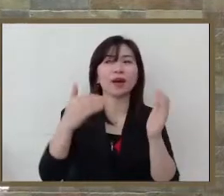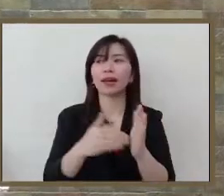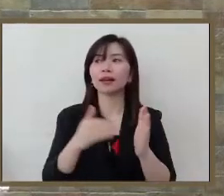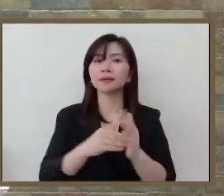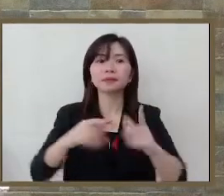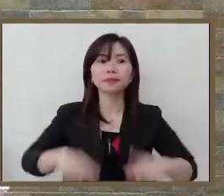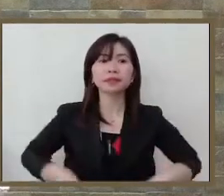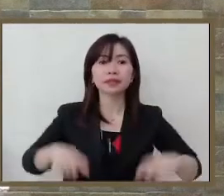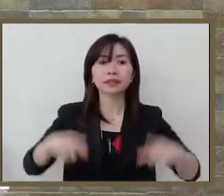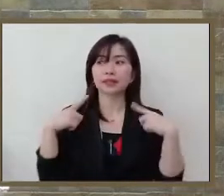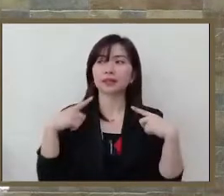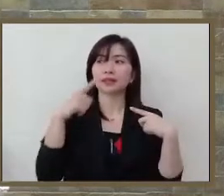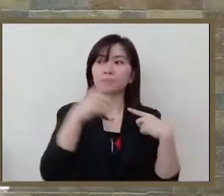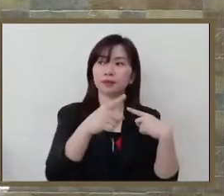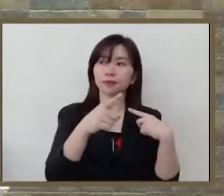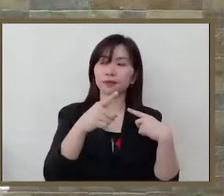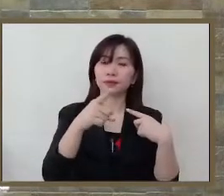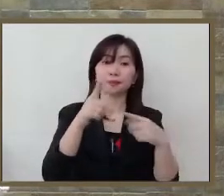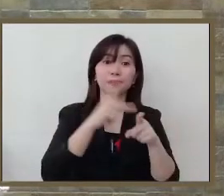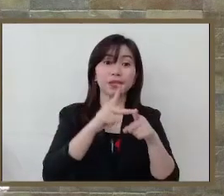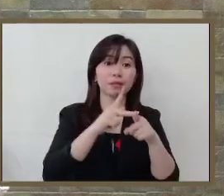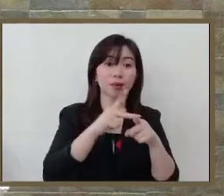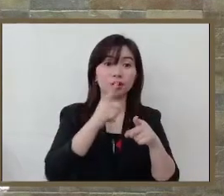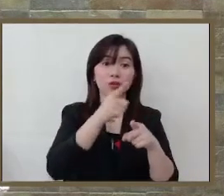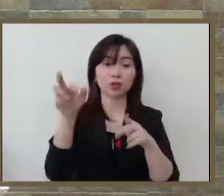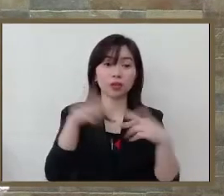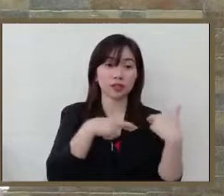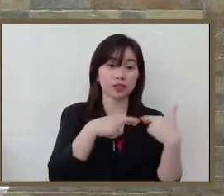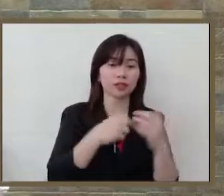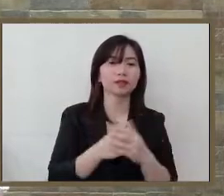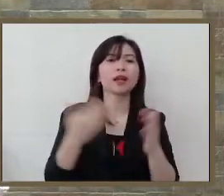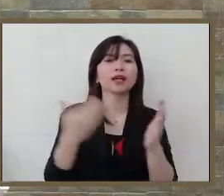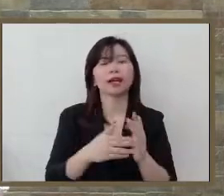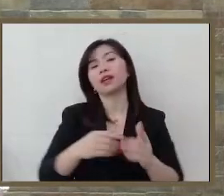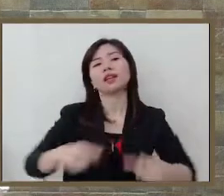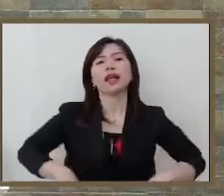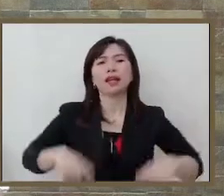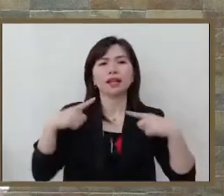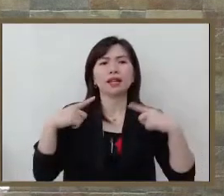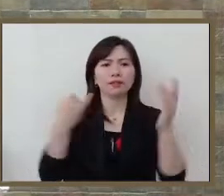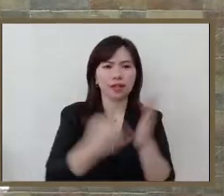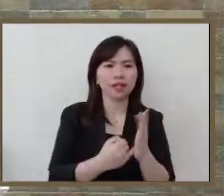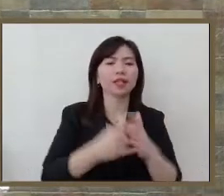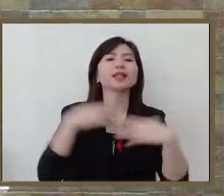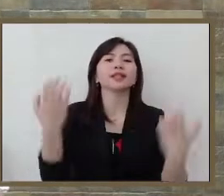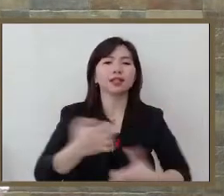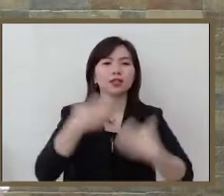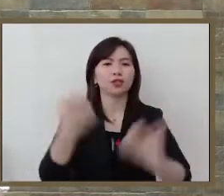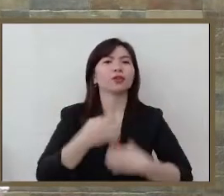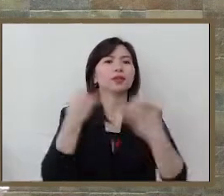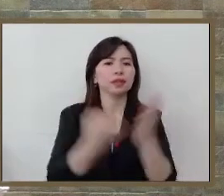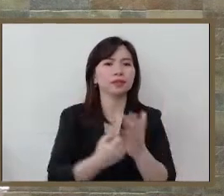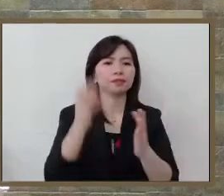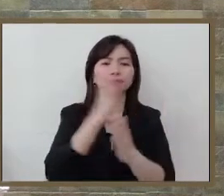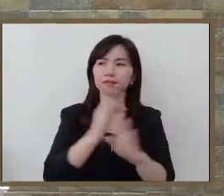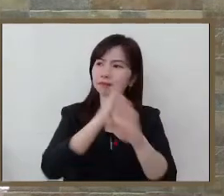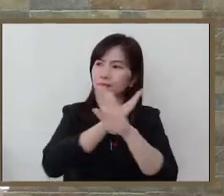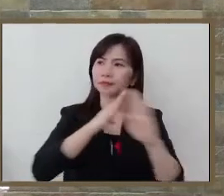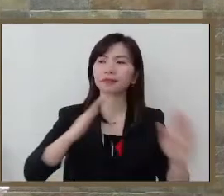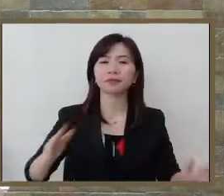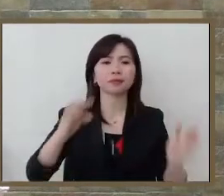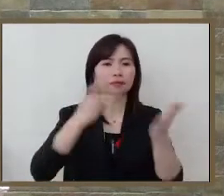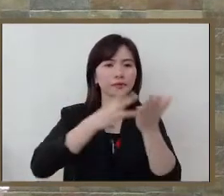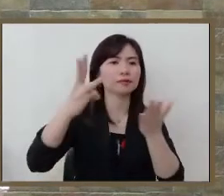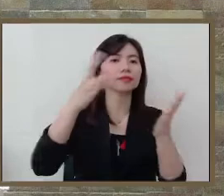mo yan, natatanggap mo yan araw-araw. Live it, enjoy it, and don't spend it up. Huwag mong sasayangin.